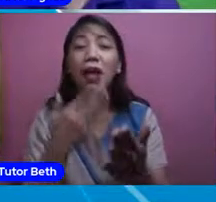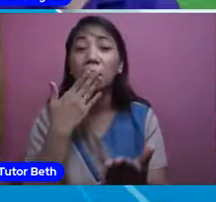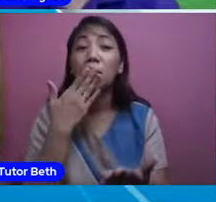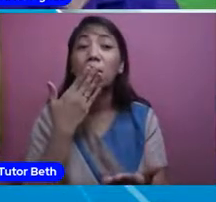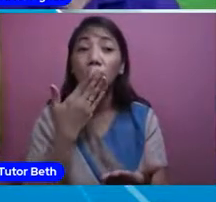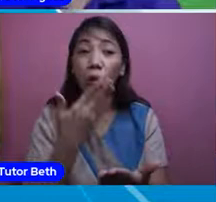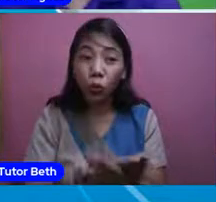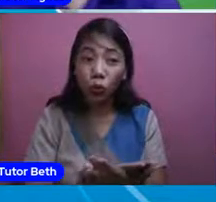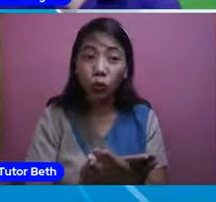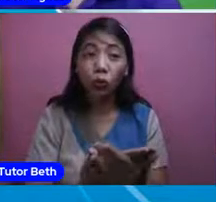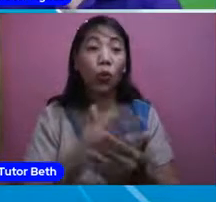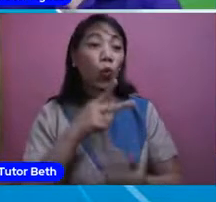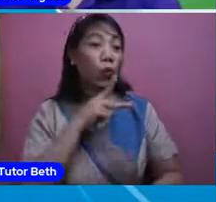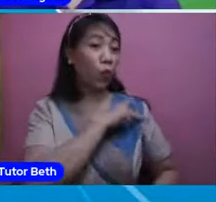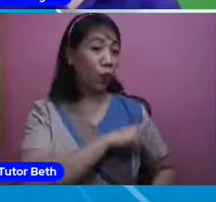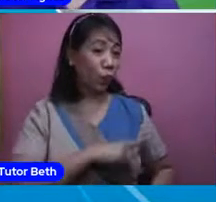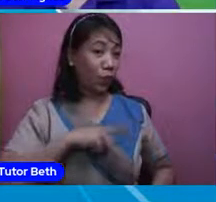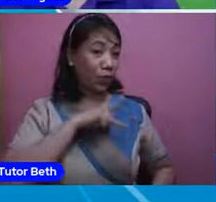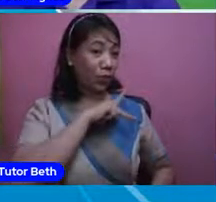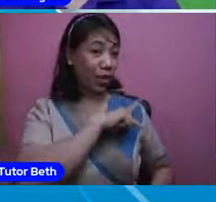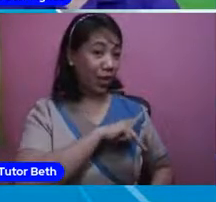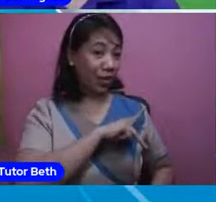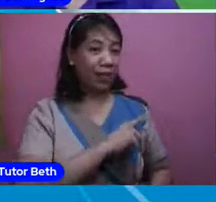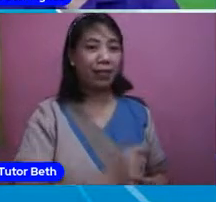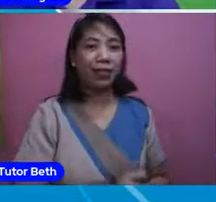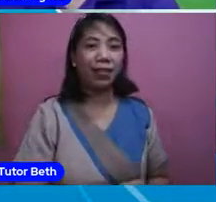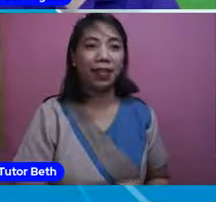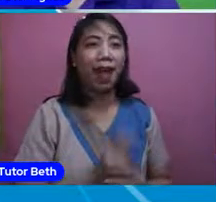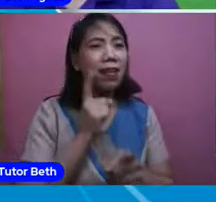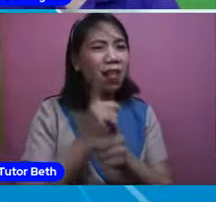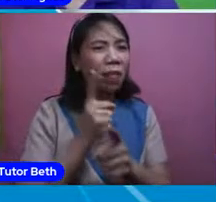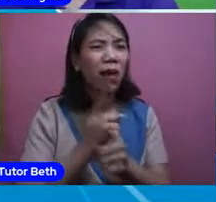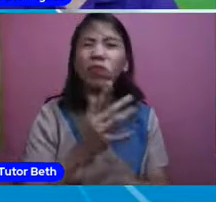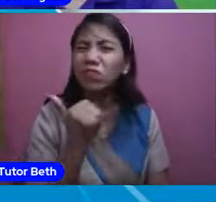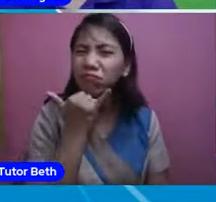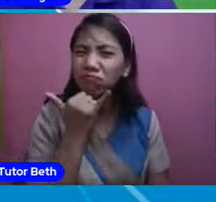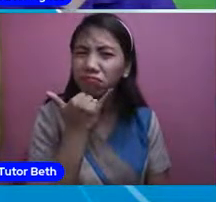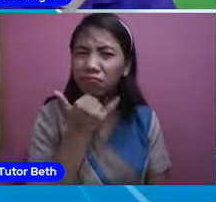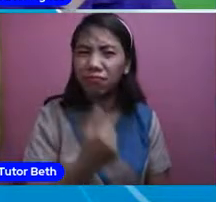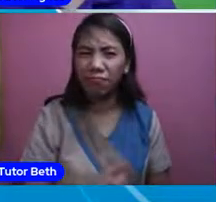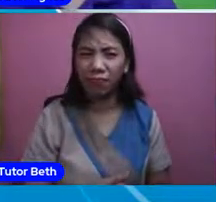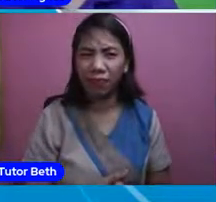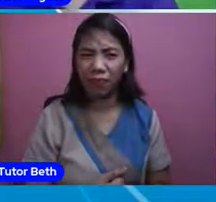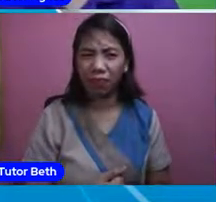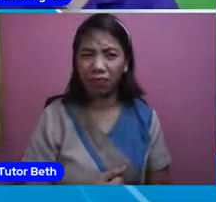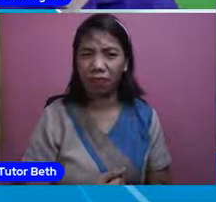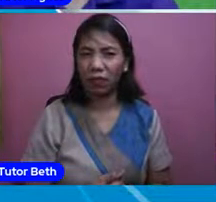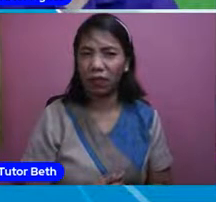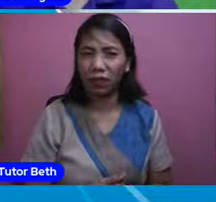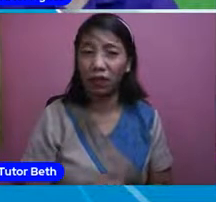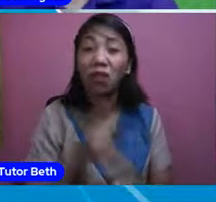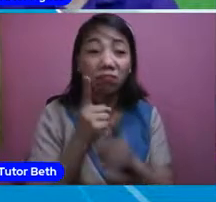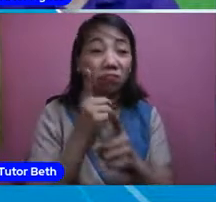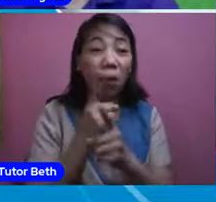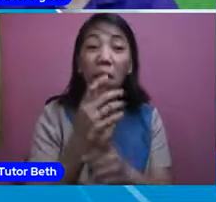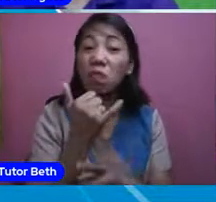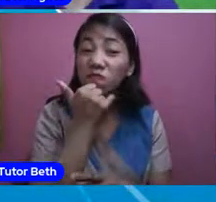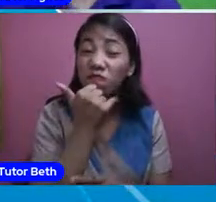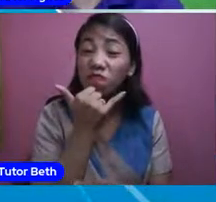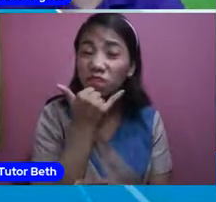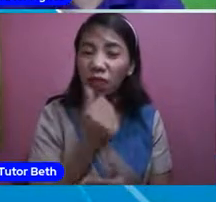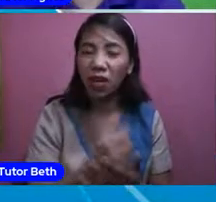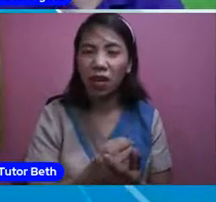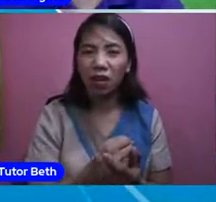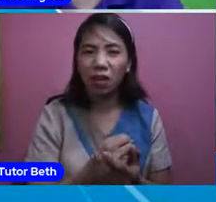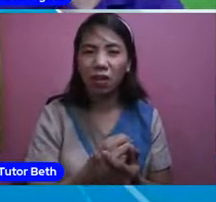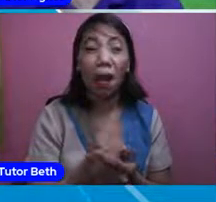Tama ba o mali? Sige nga, sabihin nyo nga. Tama ba o mali? Okay, maganda